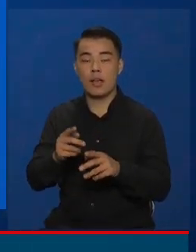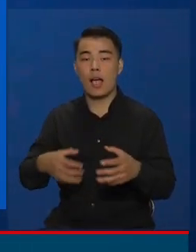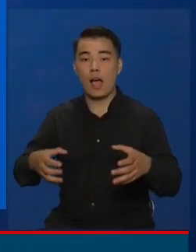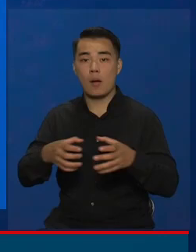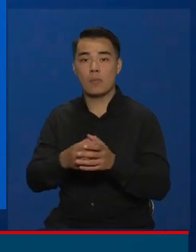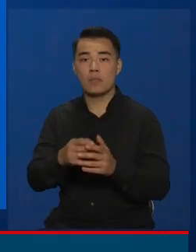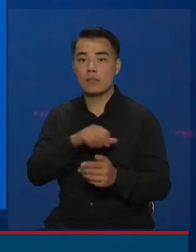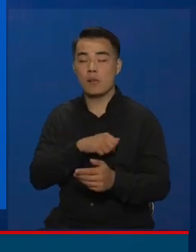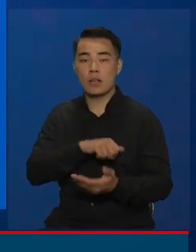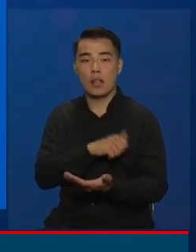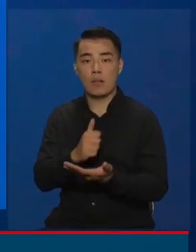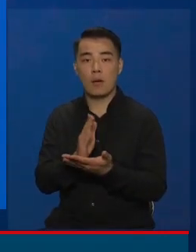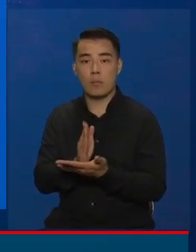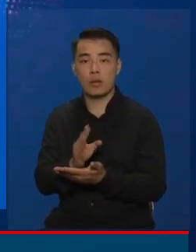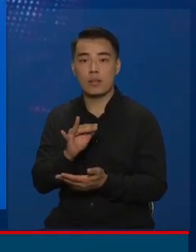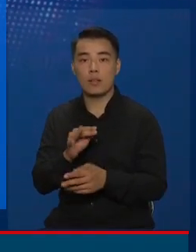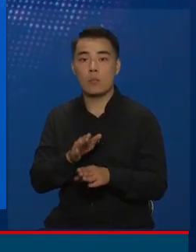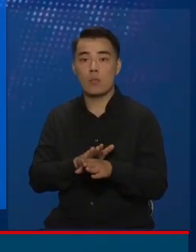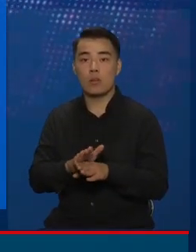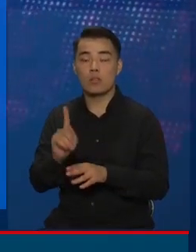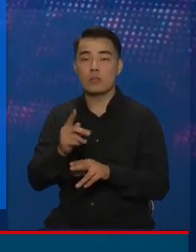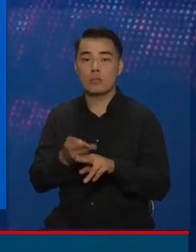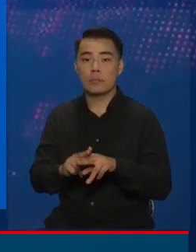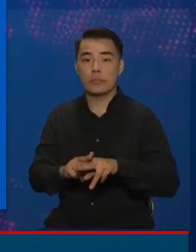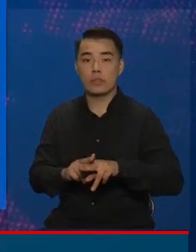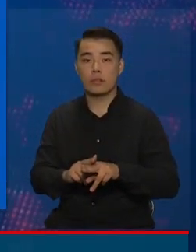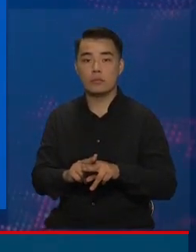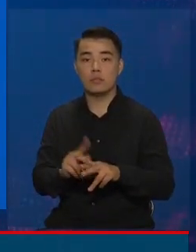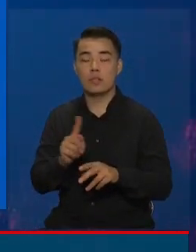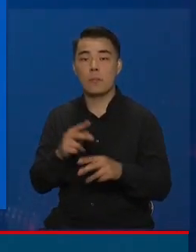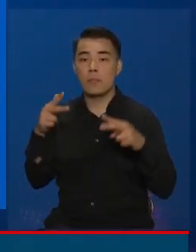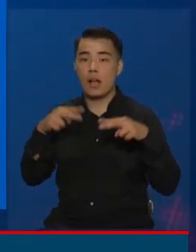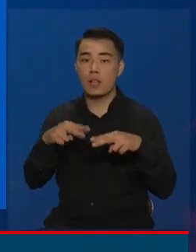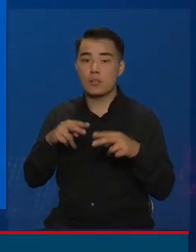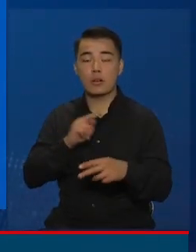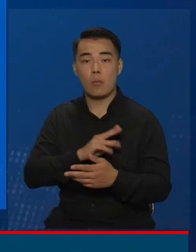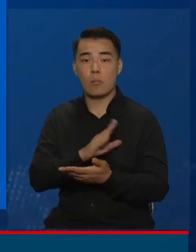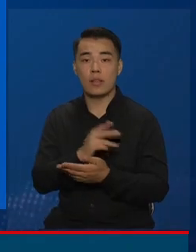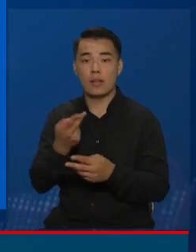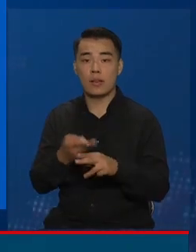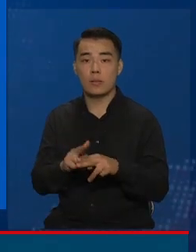компаниясына тиесілі. Бұрғыланған барлық ұңғымаларды мониторинг жүргізіп және